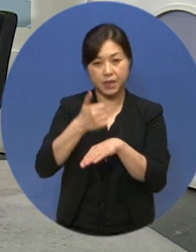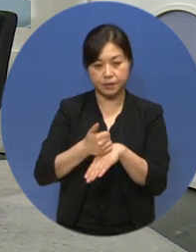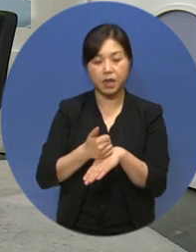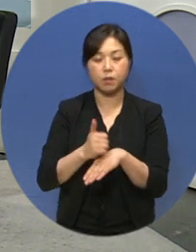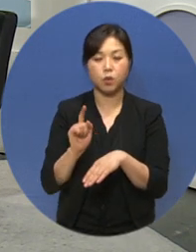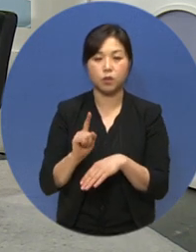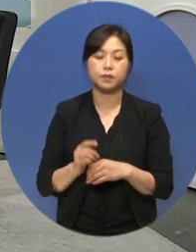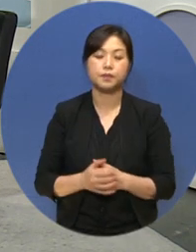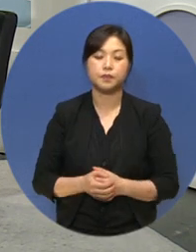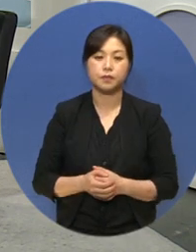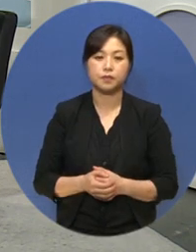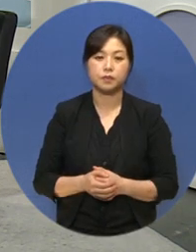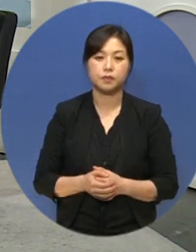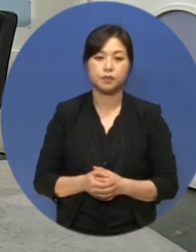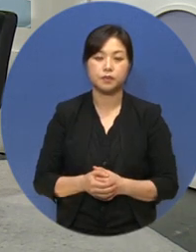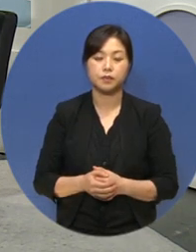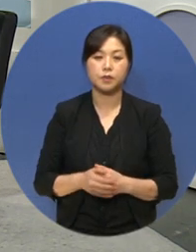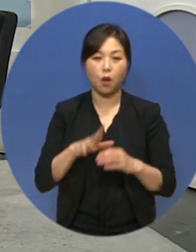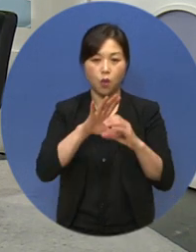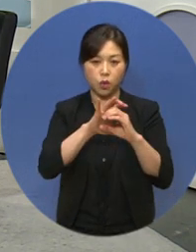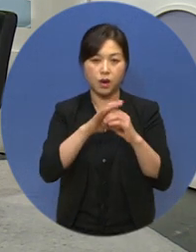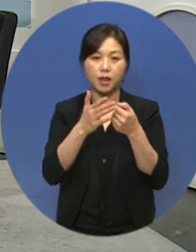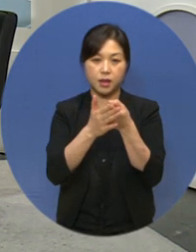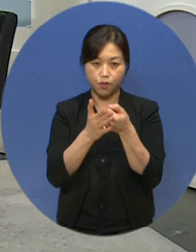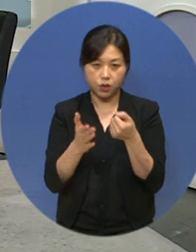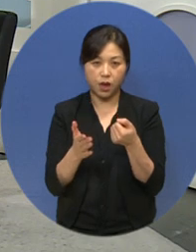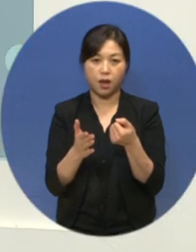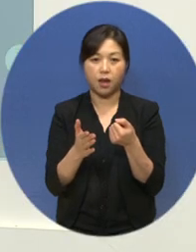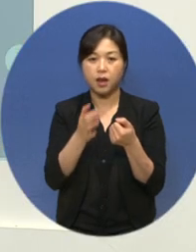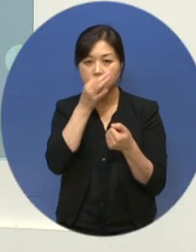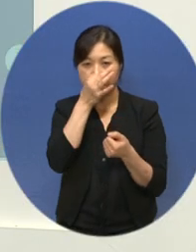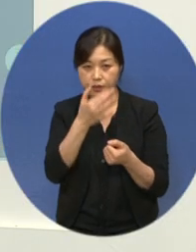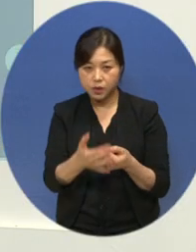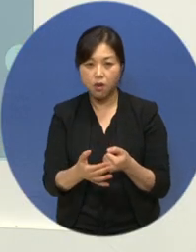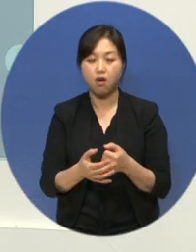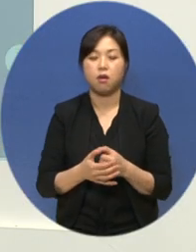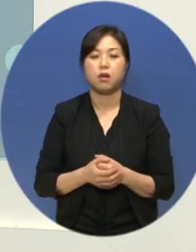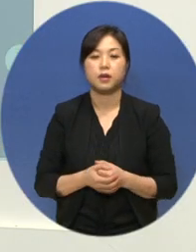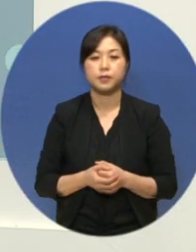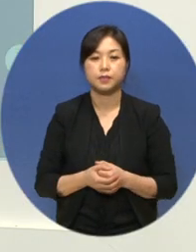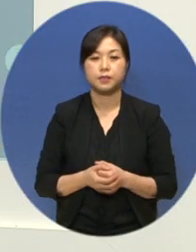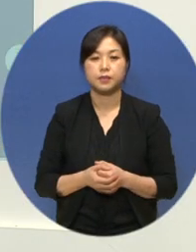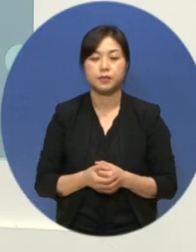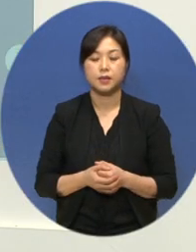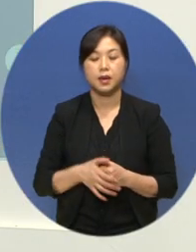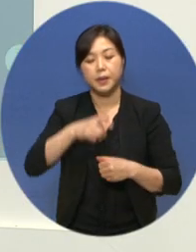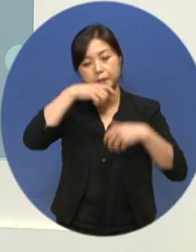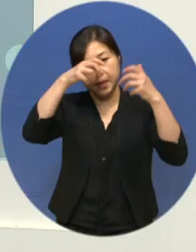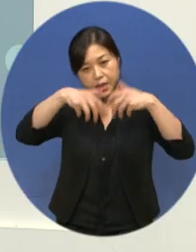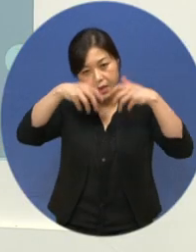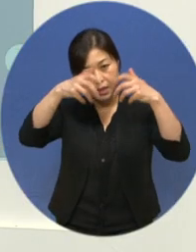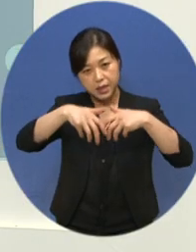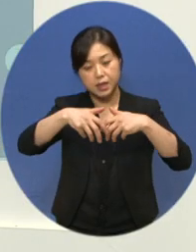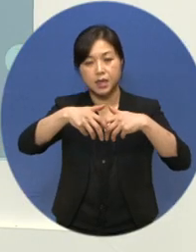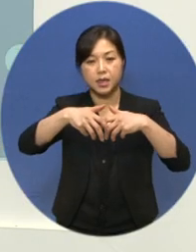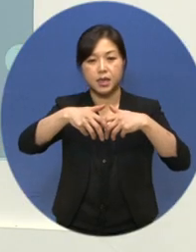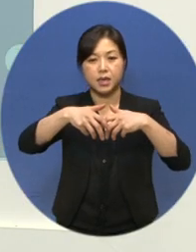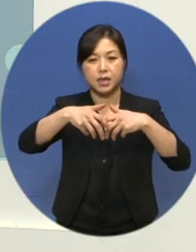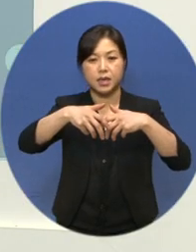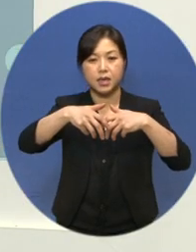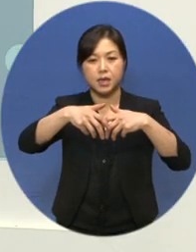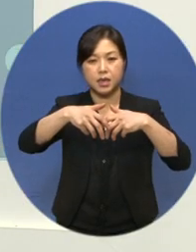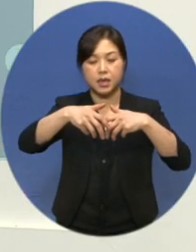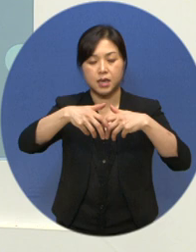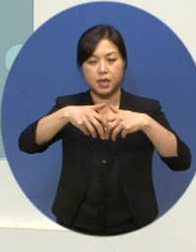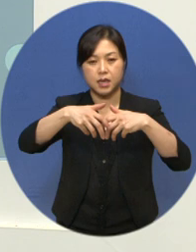예 코로나 때문에 지금 힘들어 하시고 또 거기에다 장마 까지 겹쳐서 예